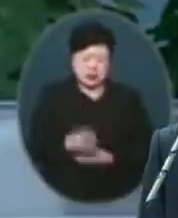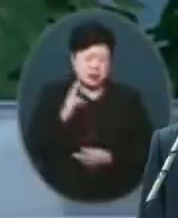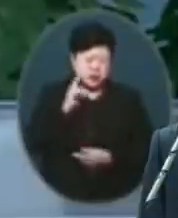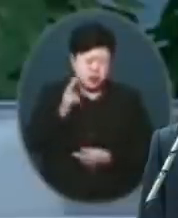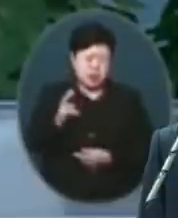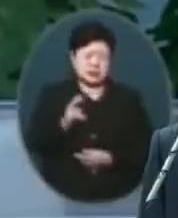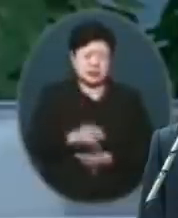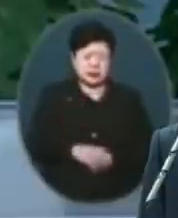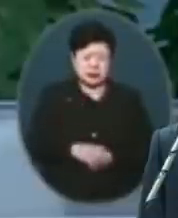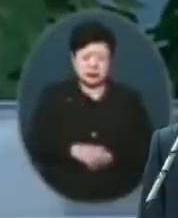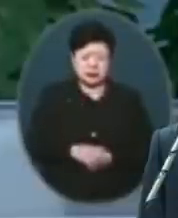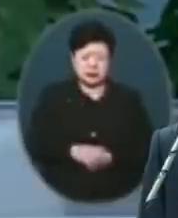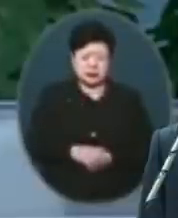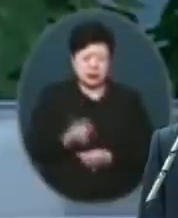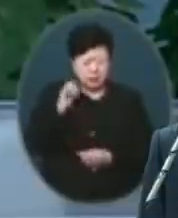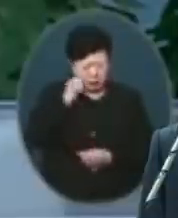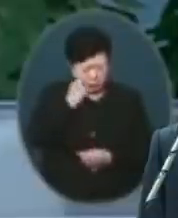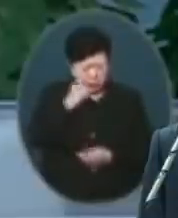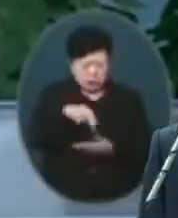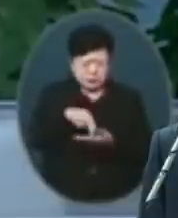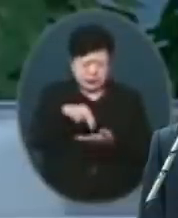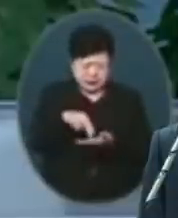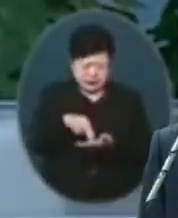굉장히 펍질한 상태인 것입니다.